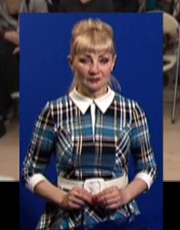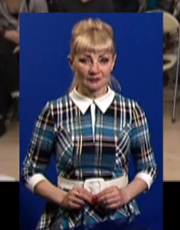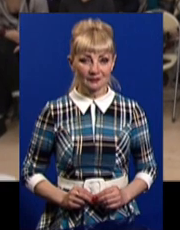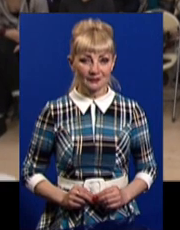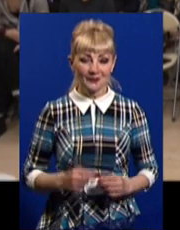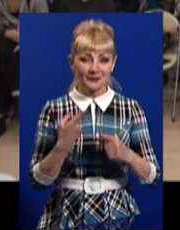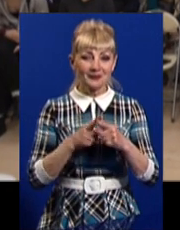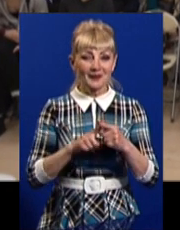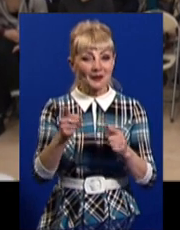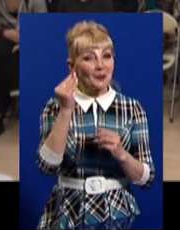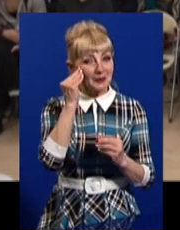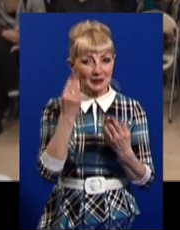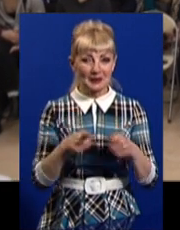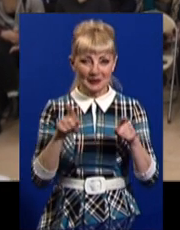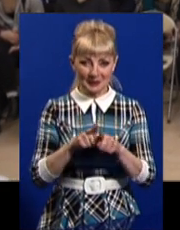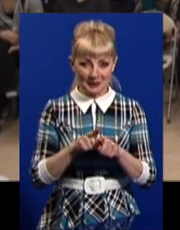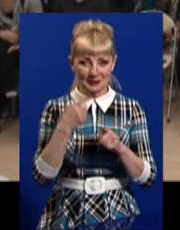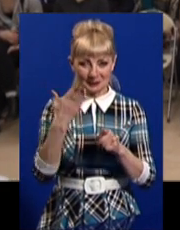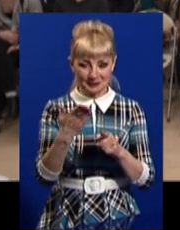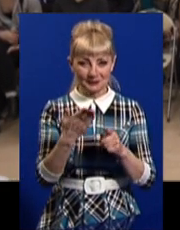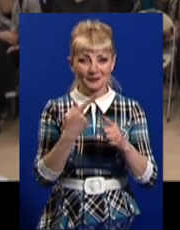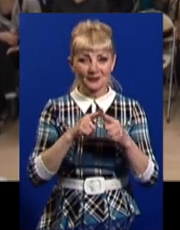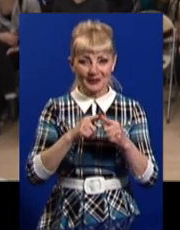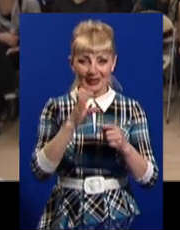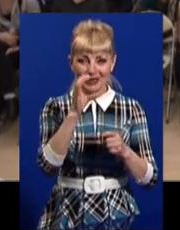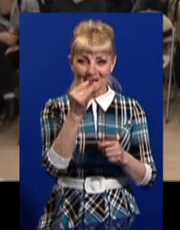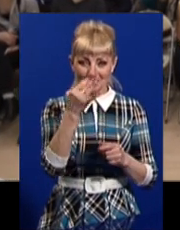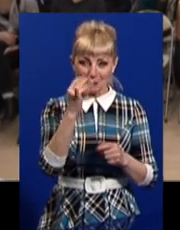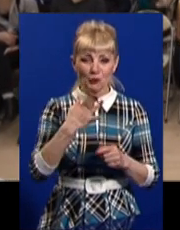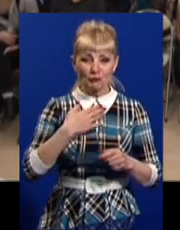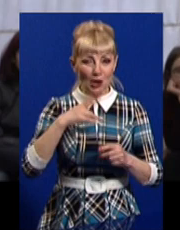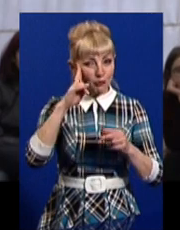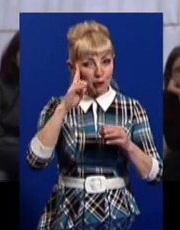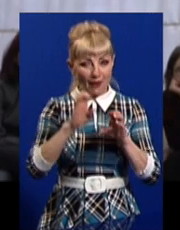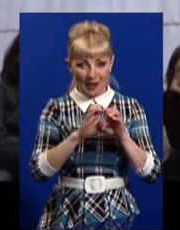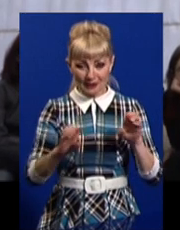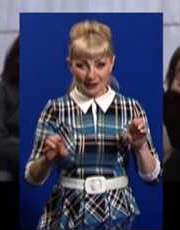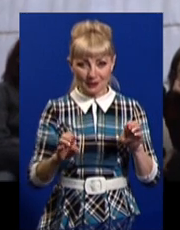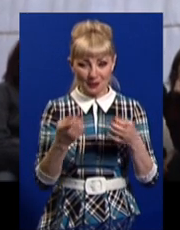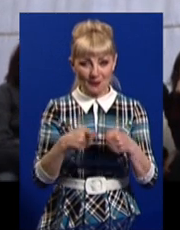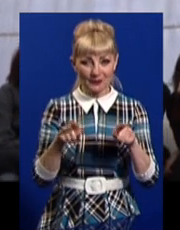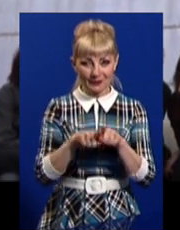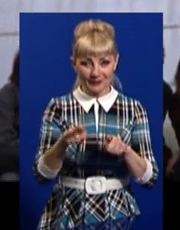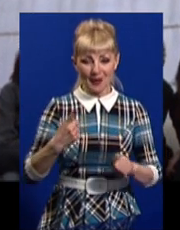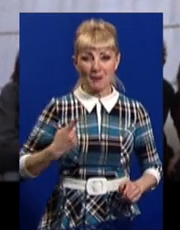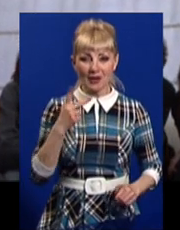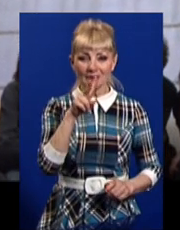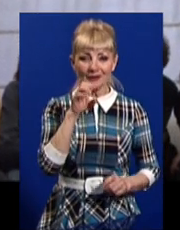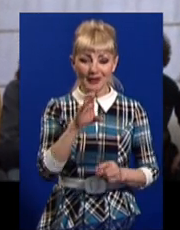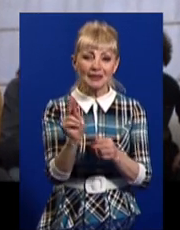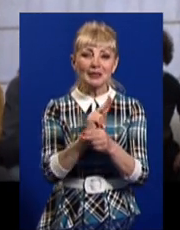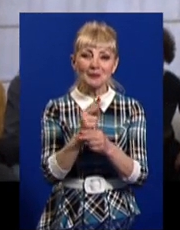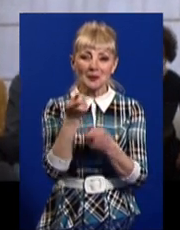Принцип цієї трубки такий. Її завдання – вивести воду з сифона в нашу каналізацію. Ось так проходить майстер-клас дрібного